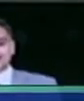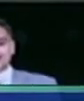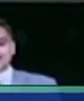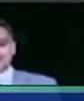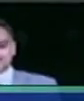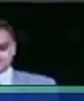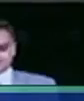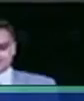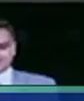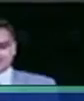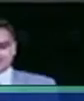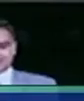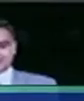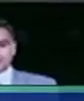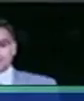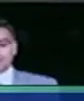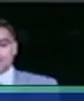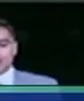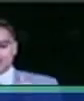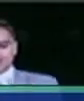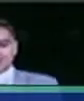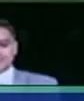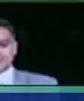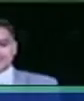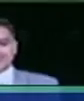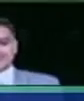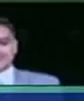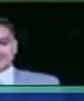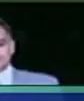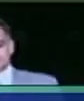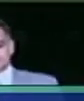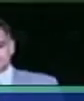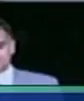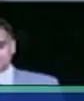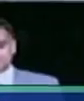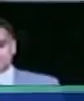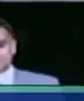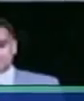لهم كلنا؟ البنات الصغننين دول رودي.